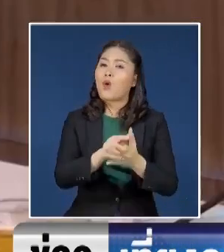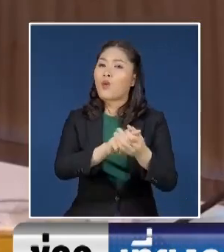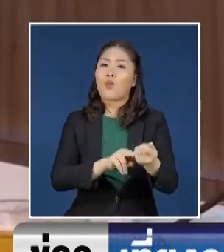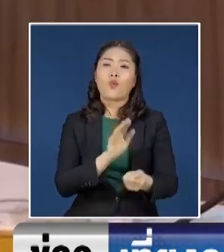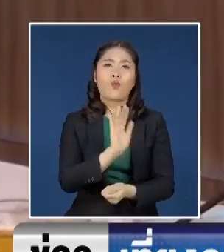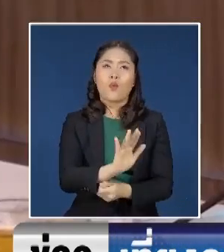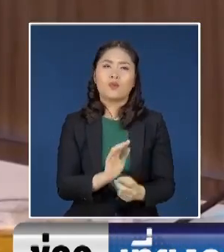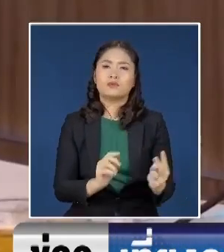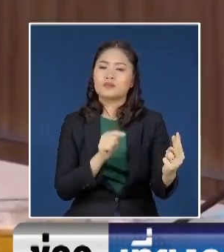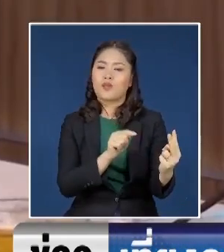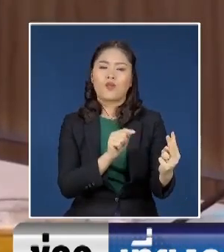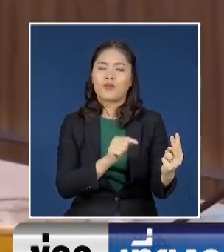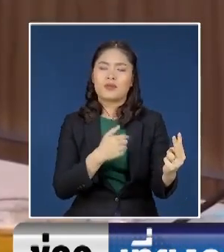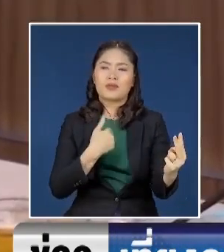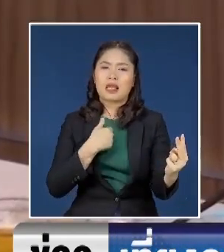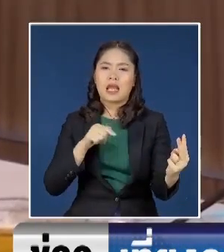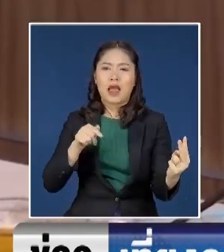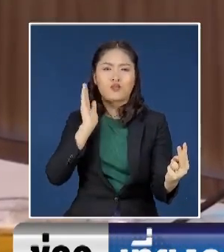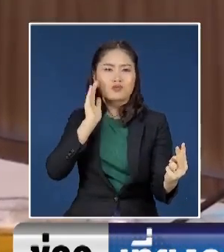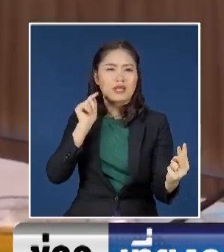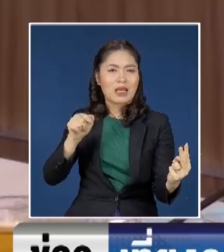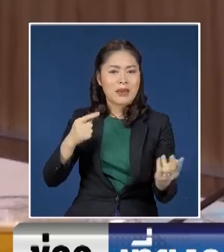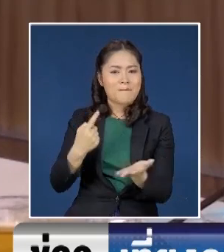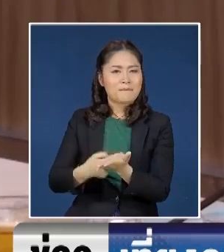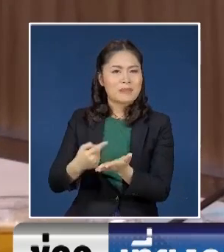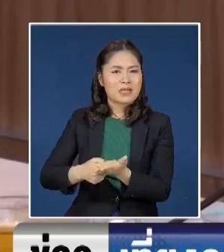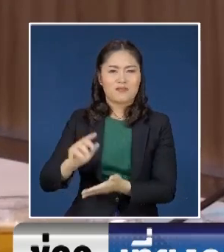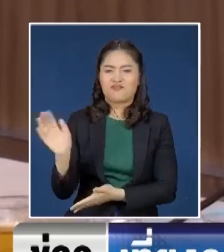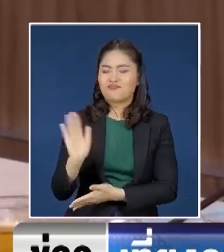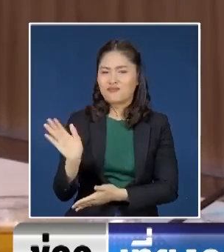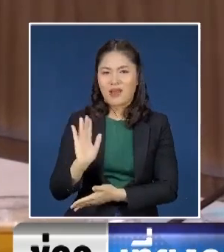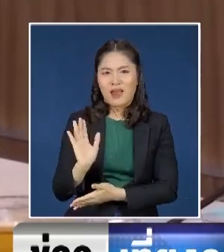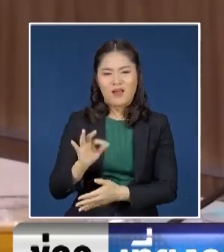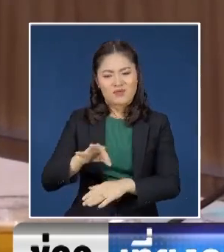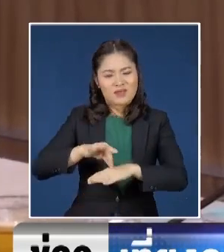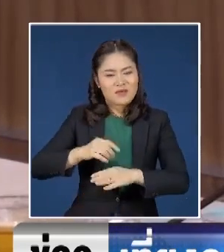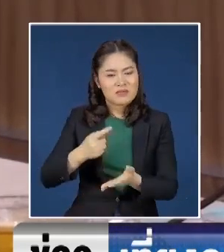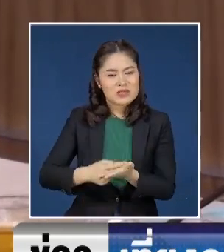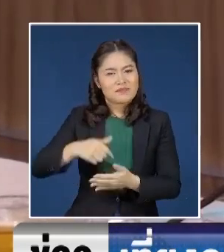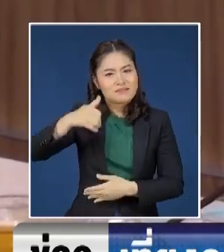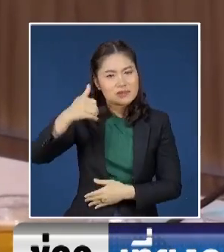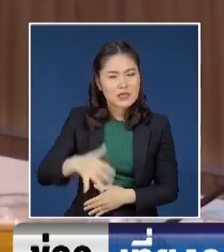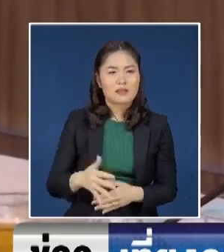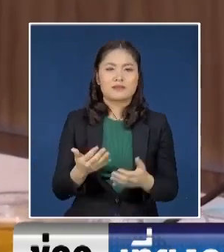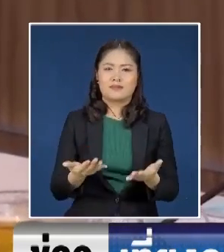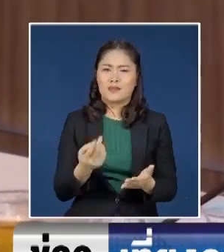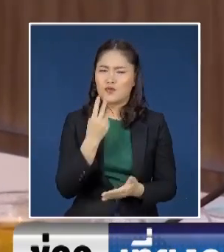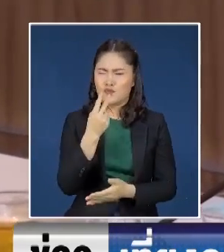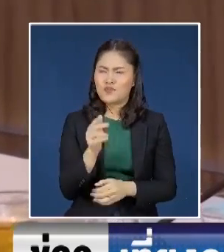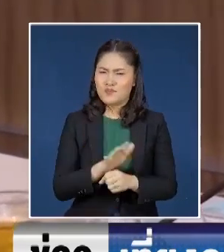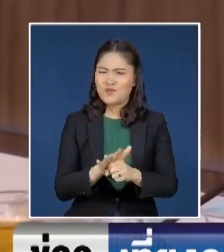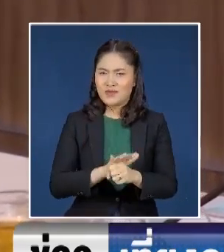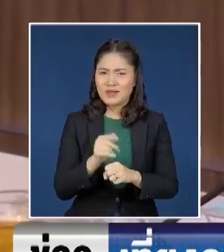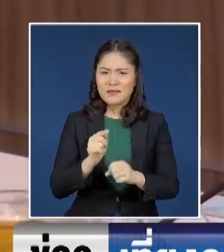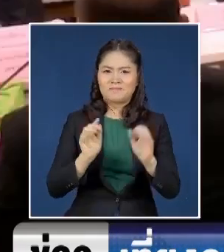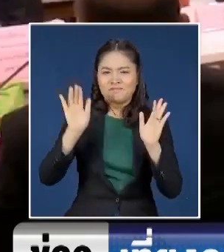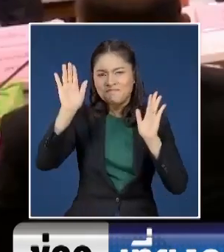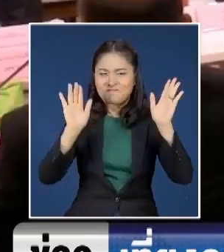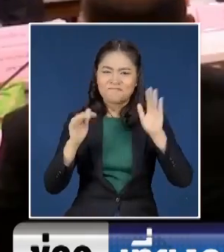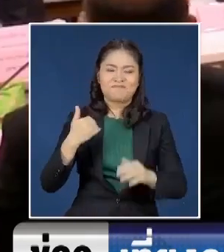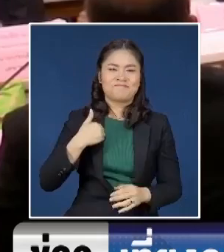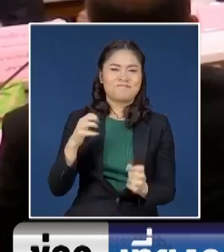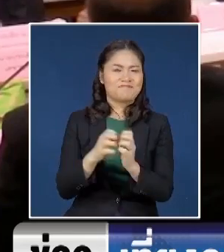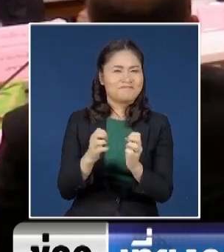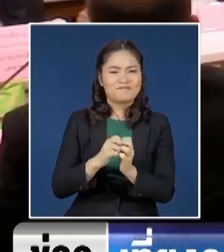ยืนยันว่าเนี่ยวัฒนาเมืองสุขเนี่ยนะมานั่งหัวโต๊ะตำแหน่งที่ปรึกษาไม่ได้ลองไปดูบางช่วงนะที่มันมีการประท้วงกันวุ่นวายก่อ